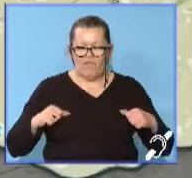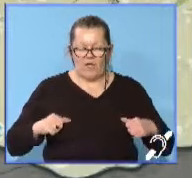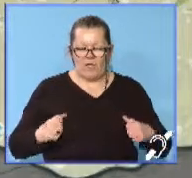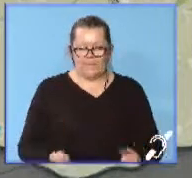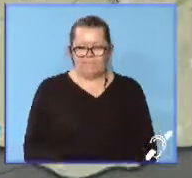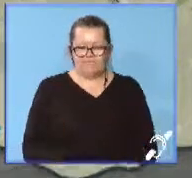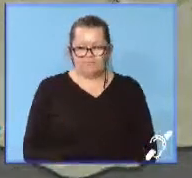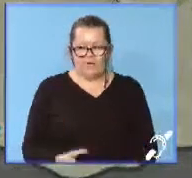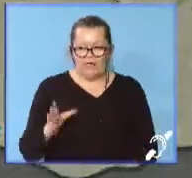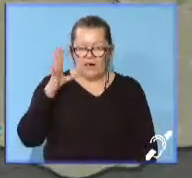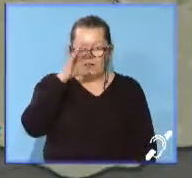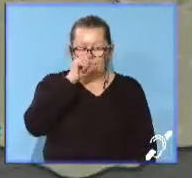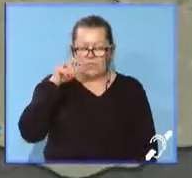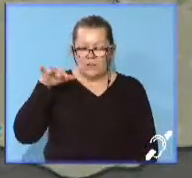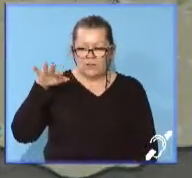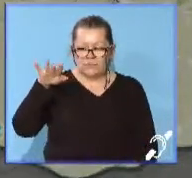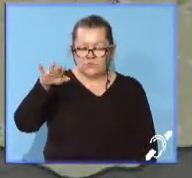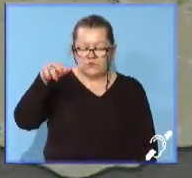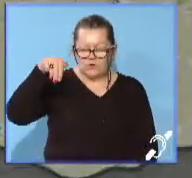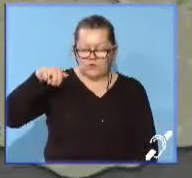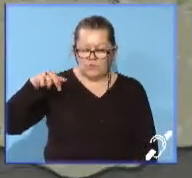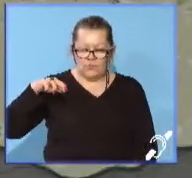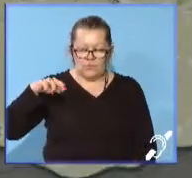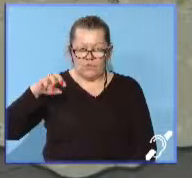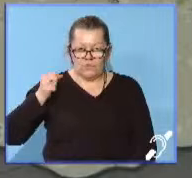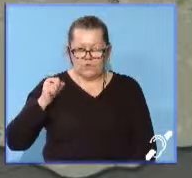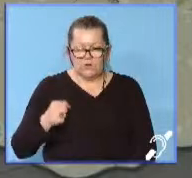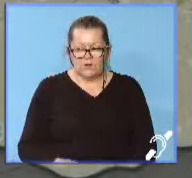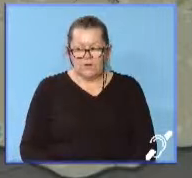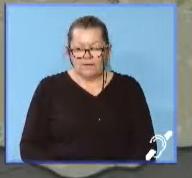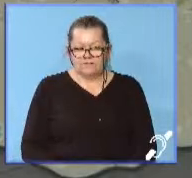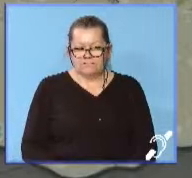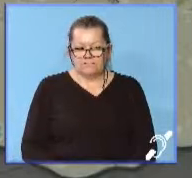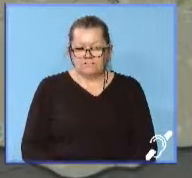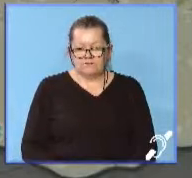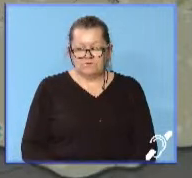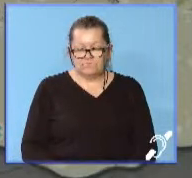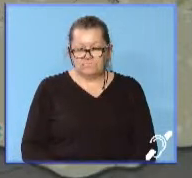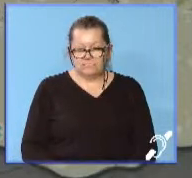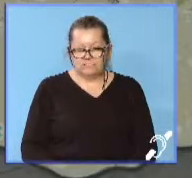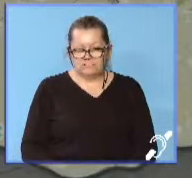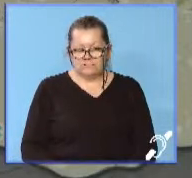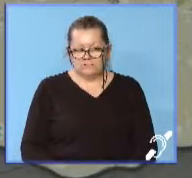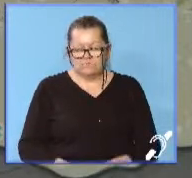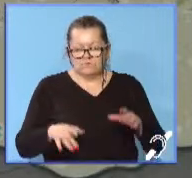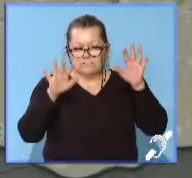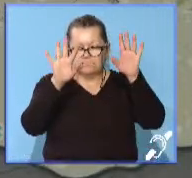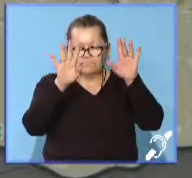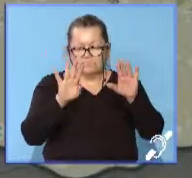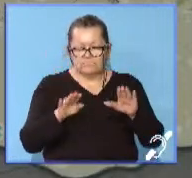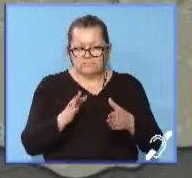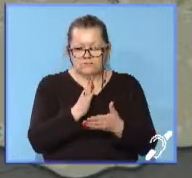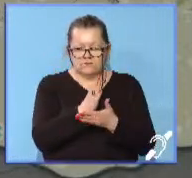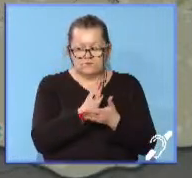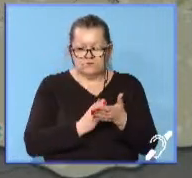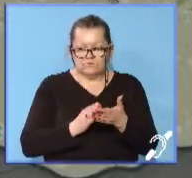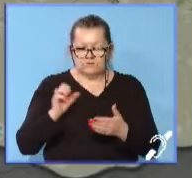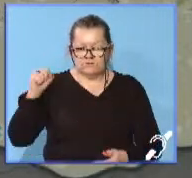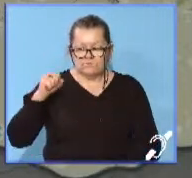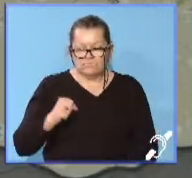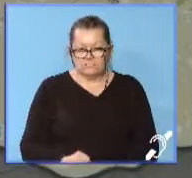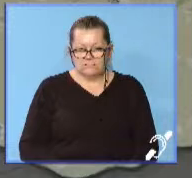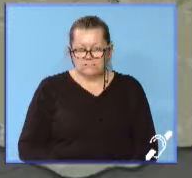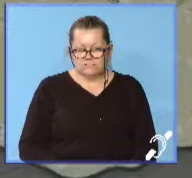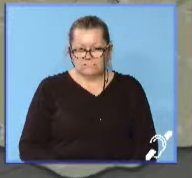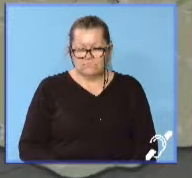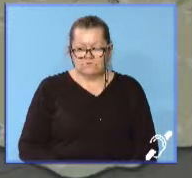Severin la noapte cerul va fi noros pe arii relativ extinse vor fi precipitații predominant sub formă de ploaie în jumătatea sudică iar în